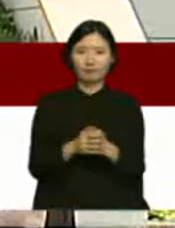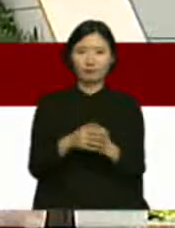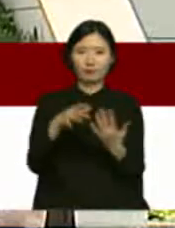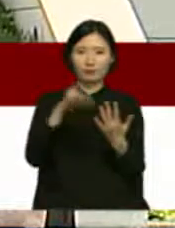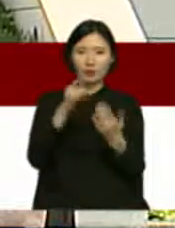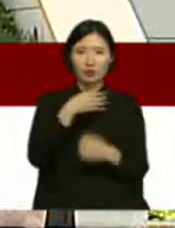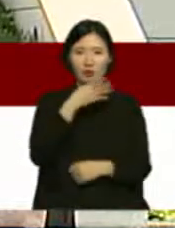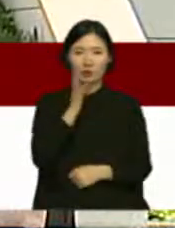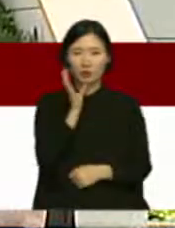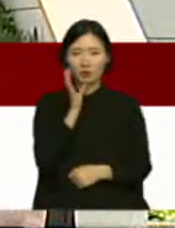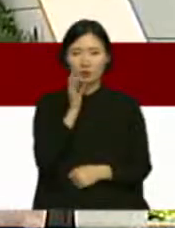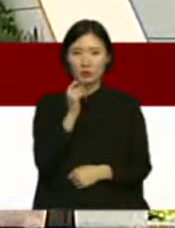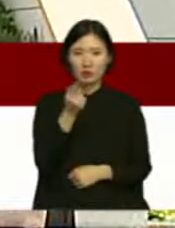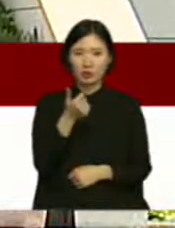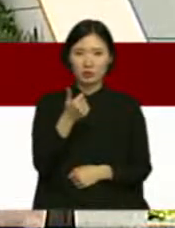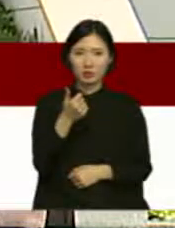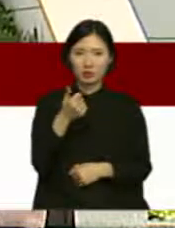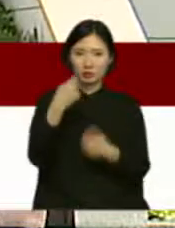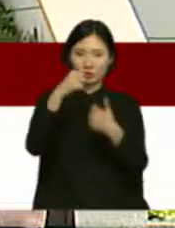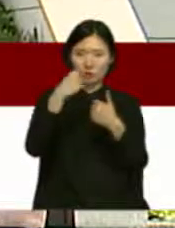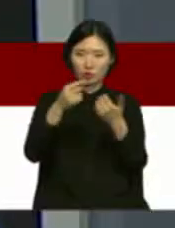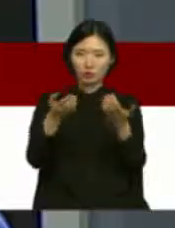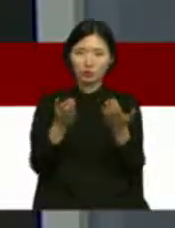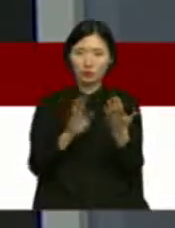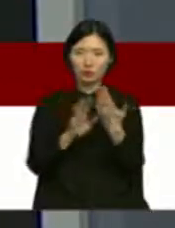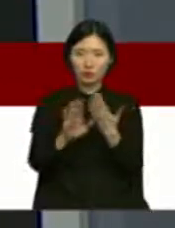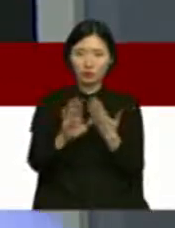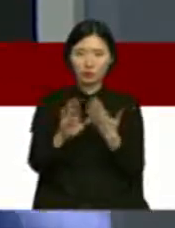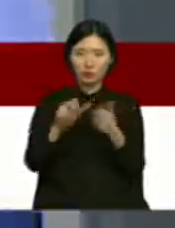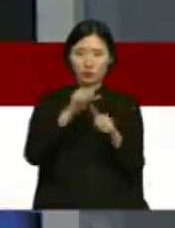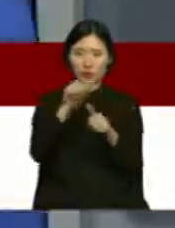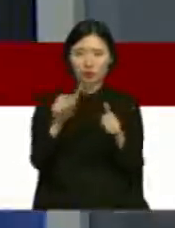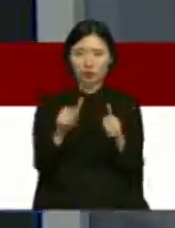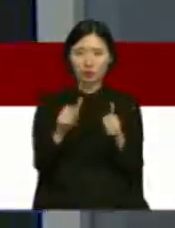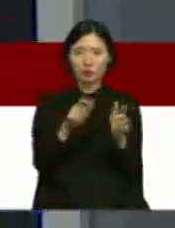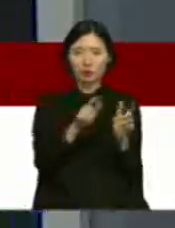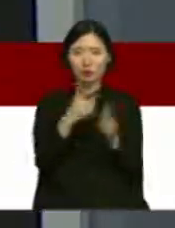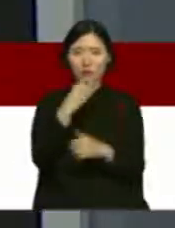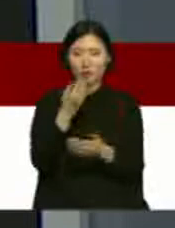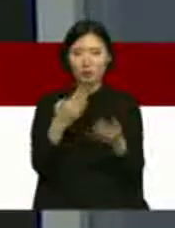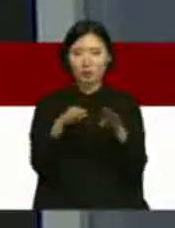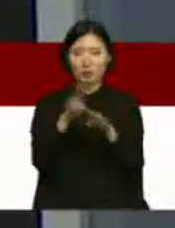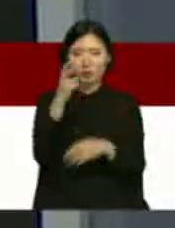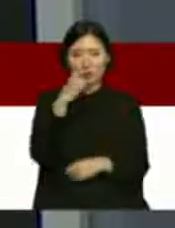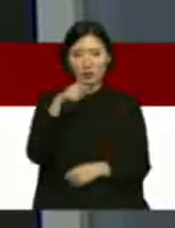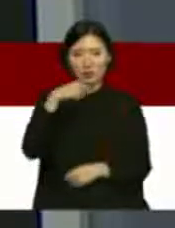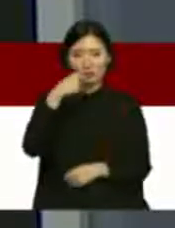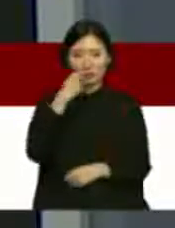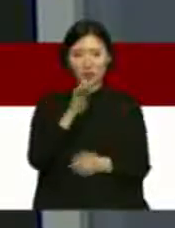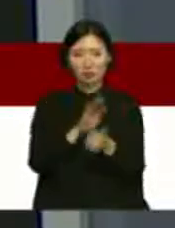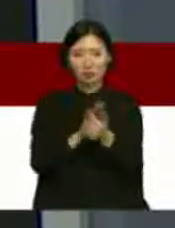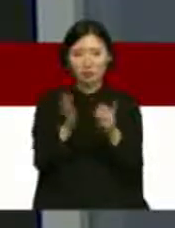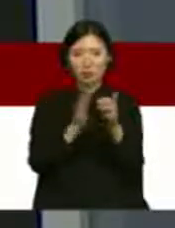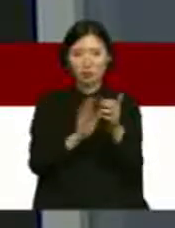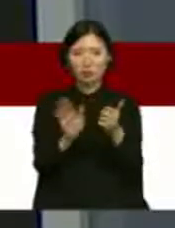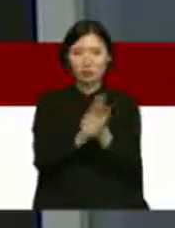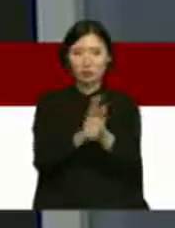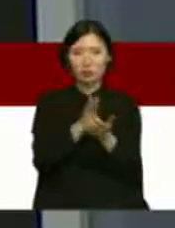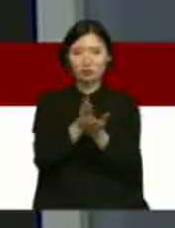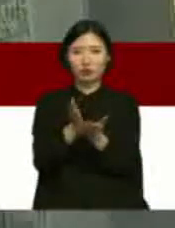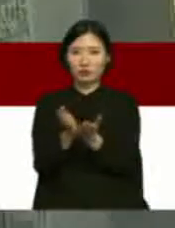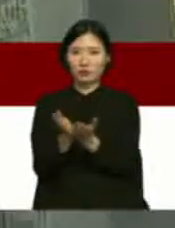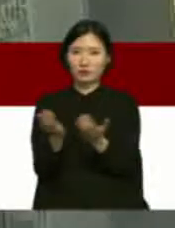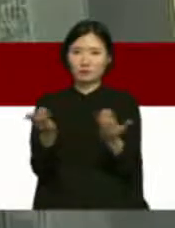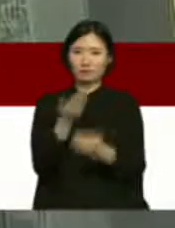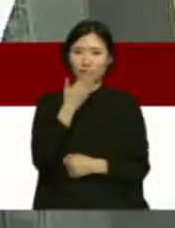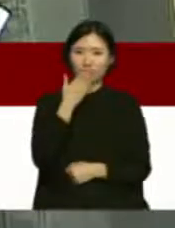선발된 어르신은 소정의 의무교육을 받은 게 환경정비 복제 시설관리 급식 도우미 든 공공 서비스 분야에서 일하게